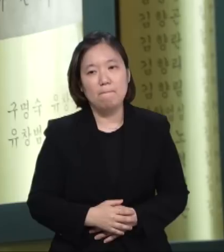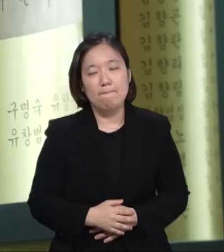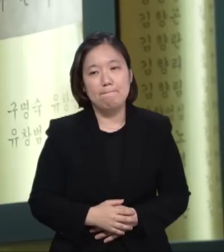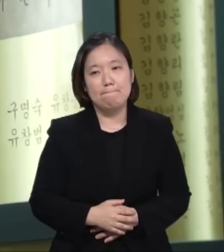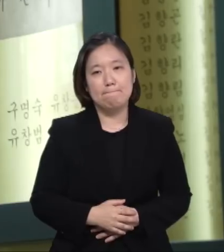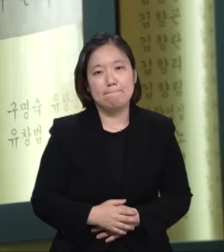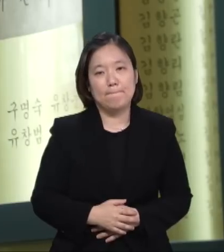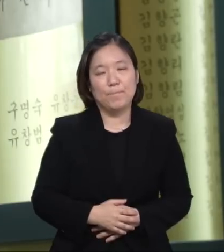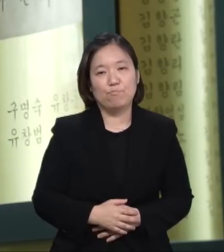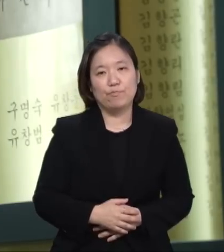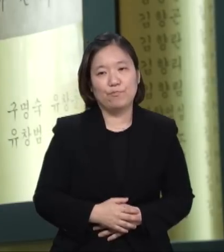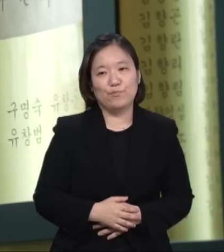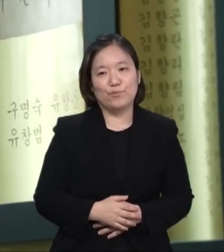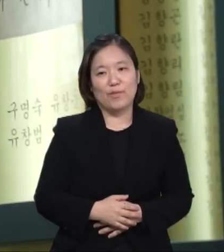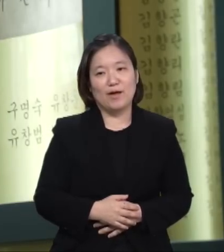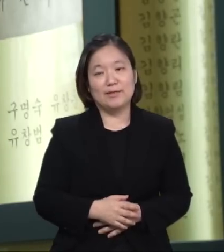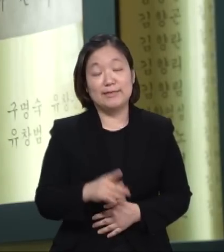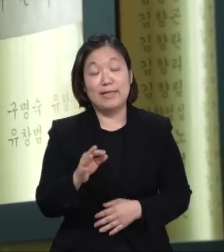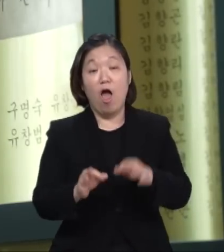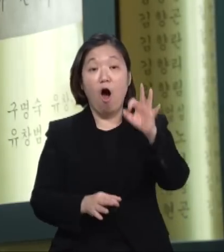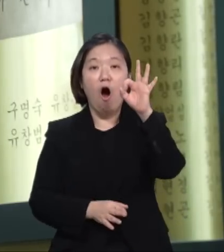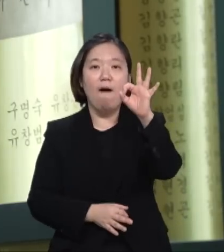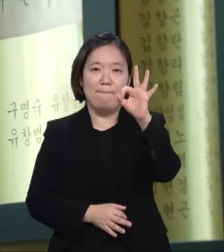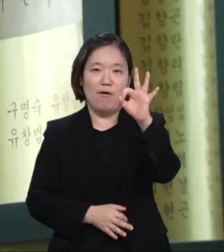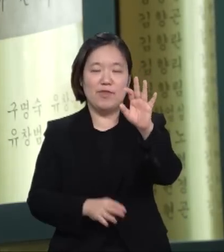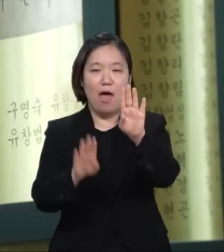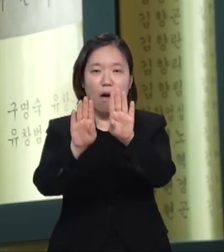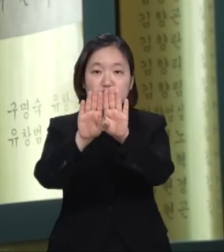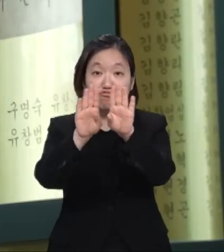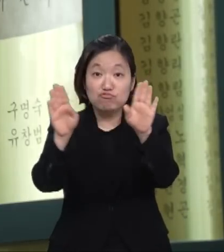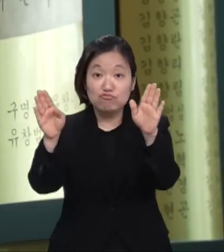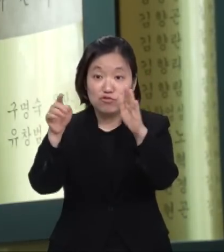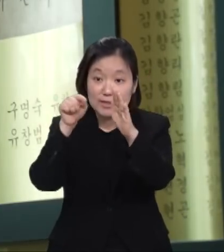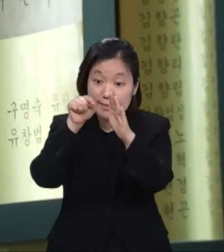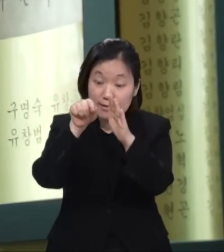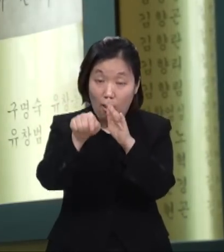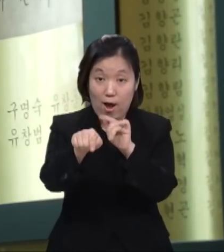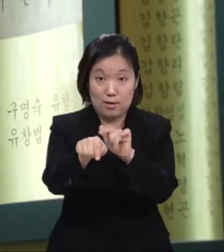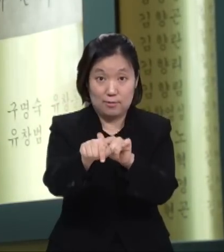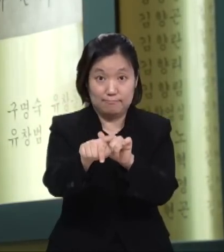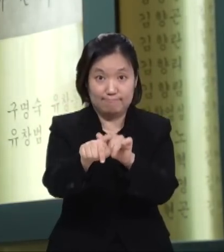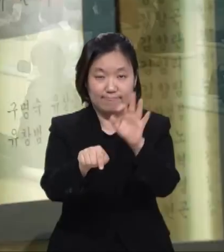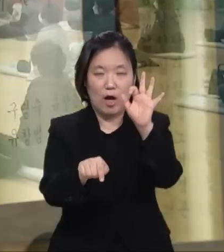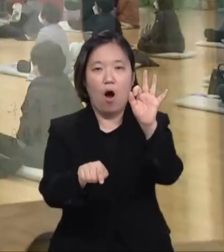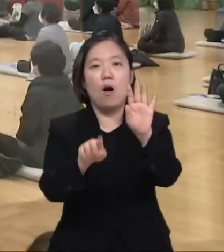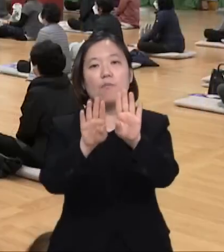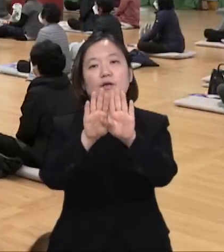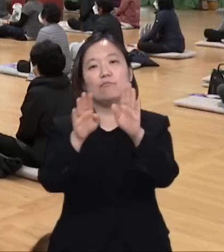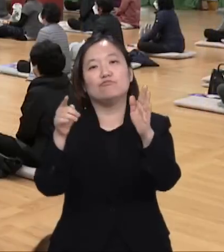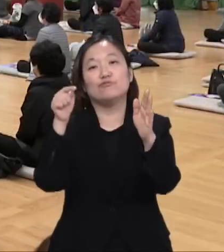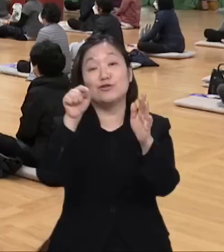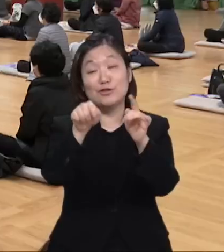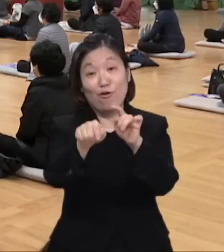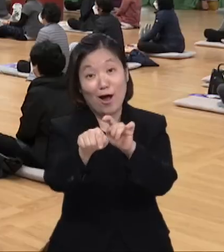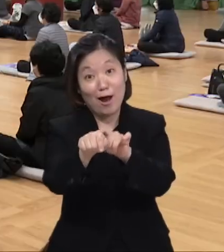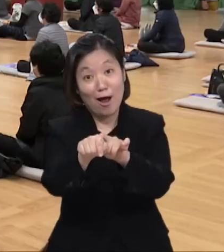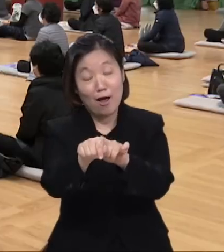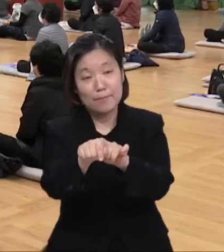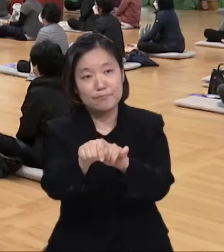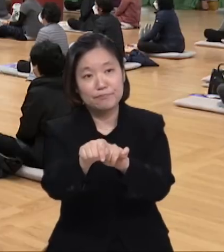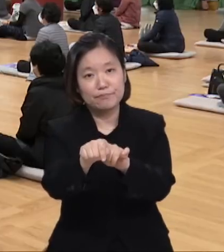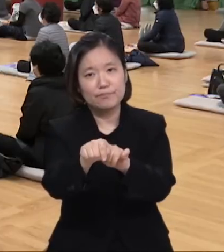그렇게 그렇게 이제 열 번째 문으로 들어가게 됩니다 열 번째 문에 들어갔는데 또 열 번째 문에